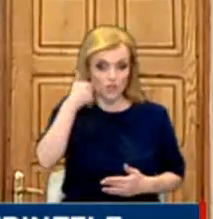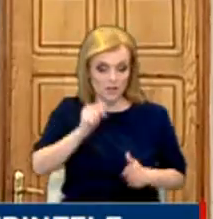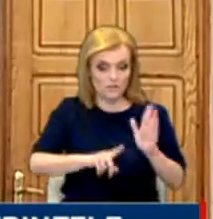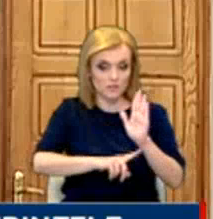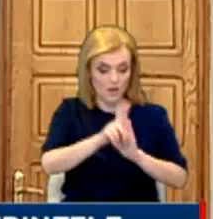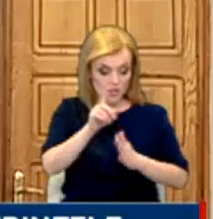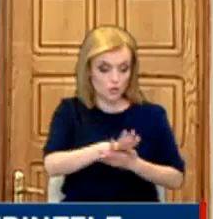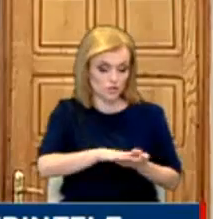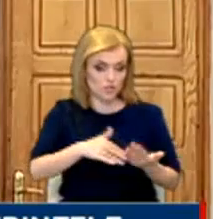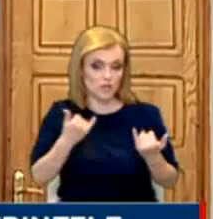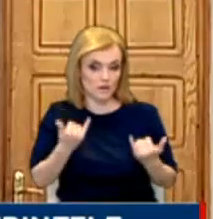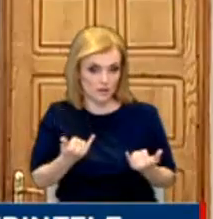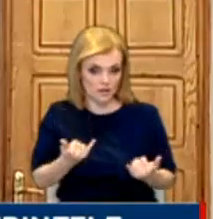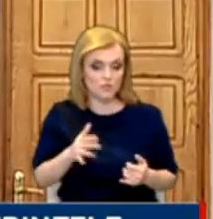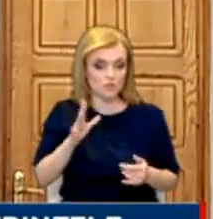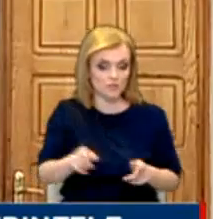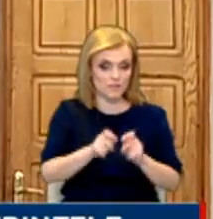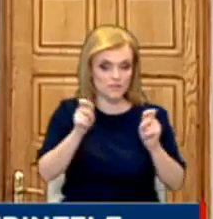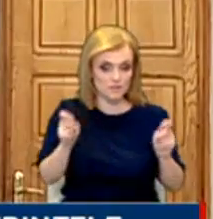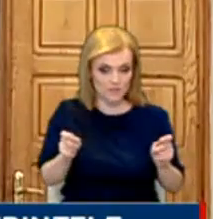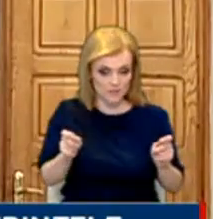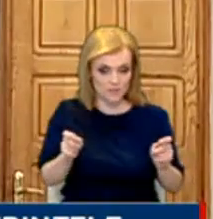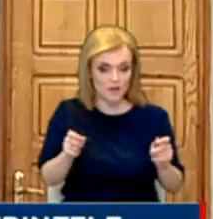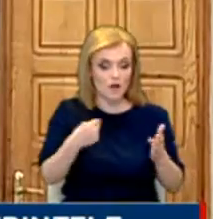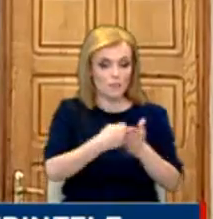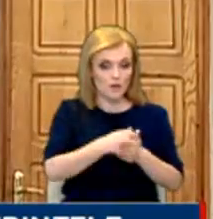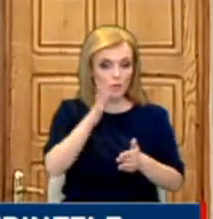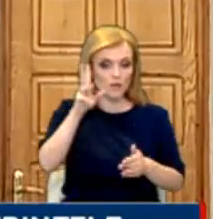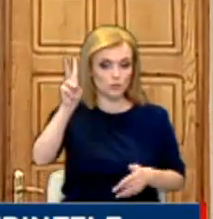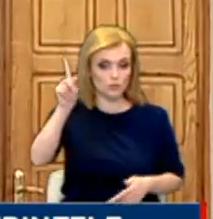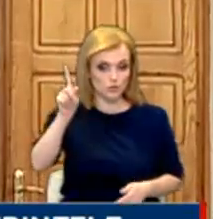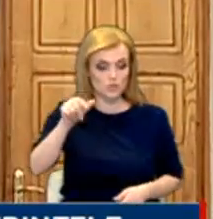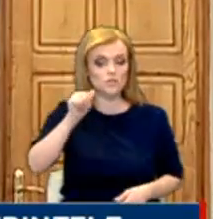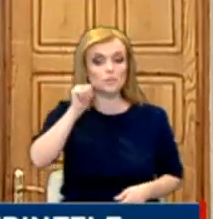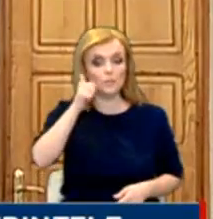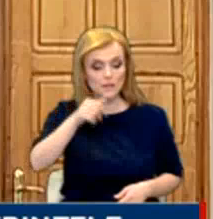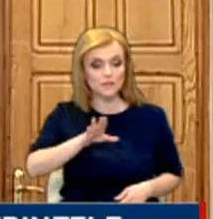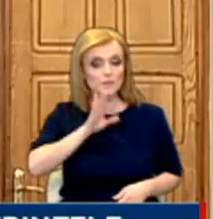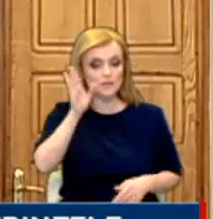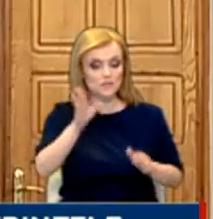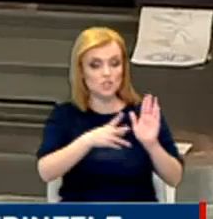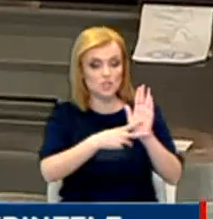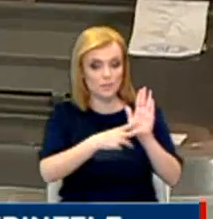astăzi. Astăzi secțiile vor fi deschise până la orele 21 și de asemenea vor fi deschise și mâine de la 7 dimineața până la orele